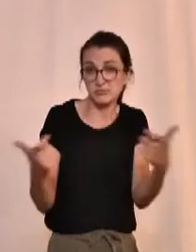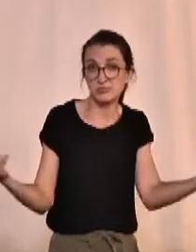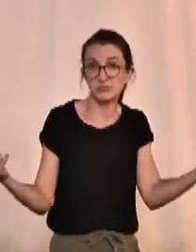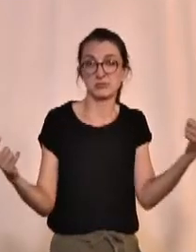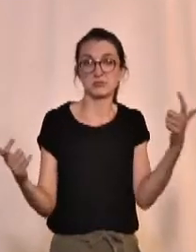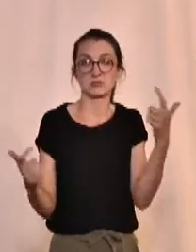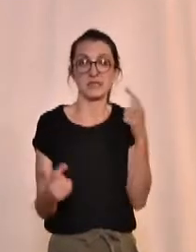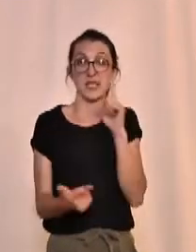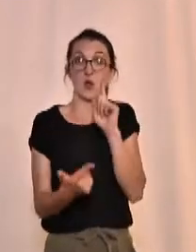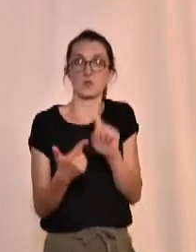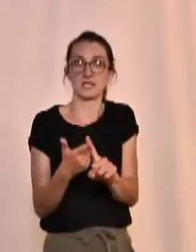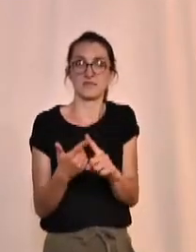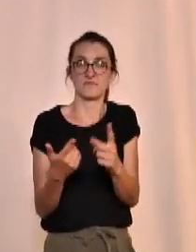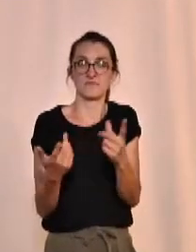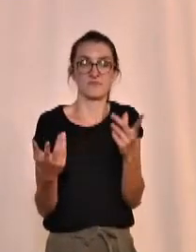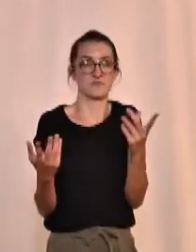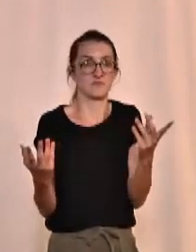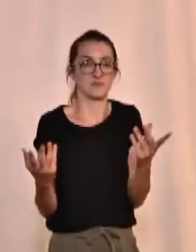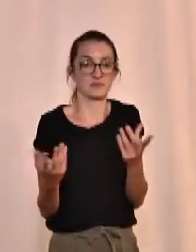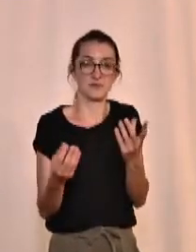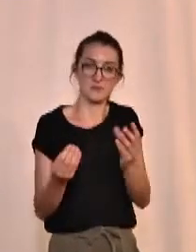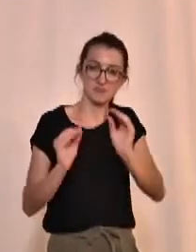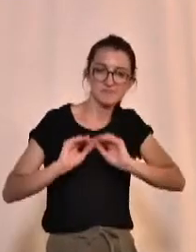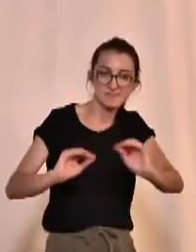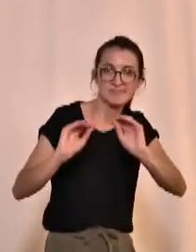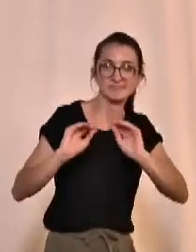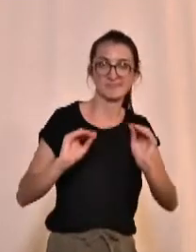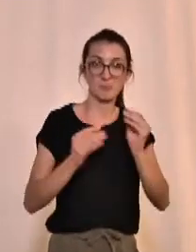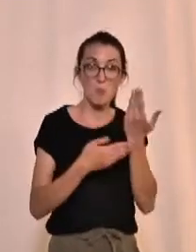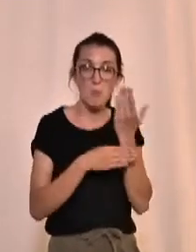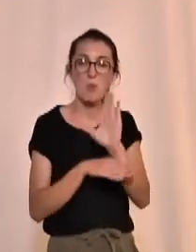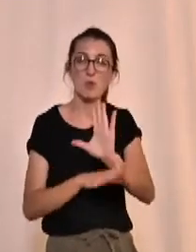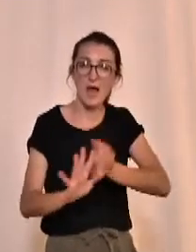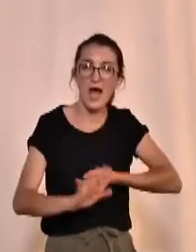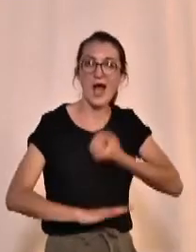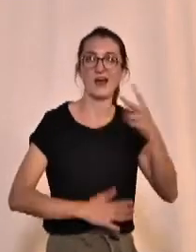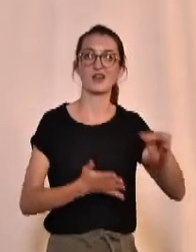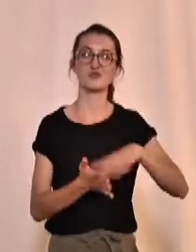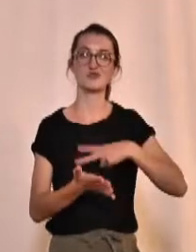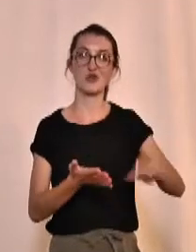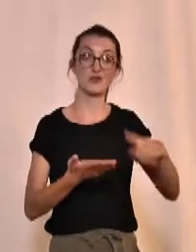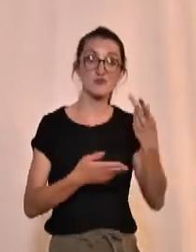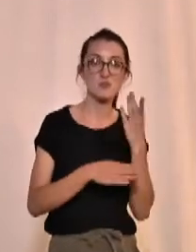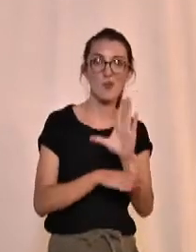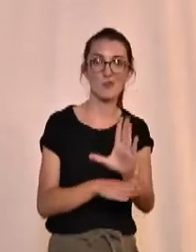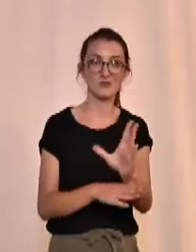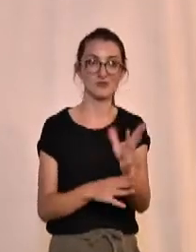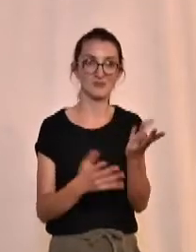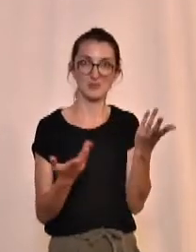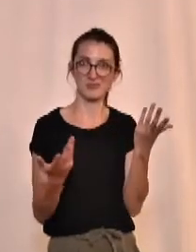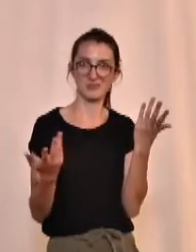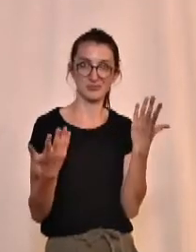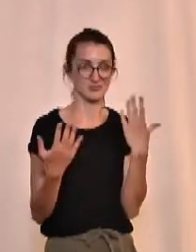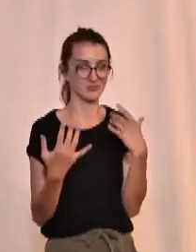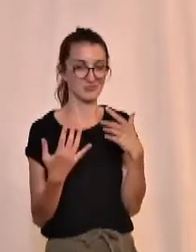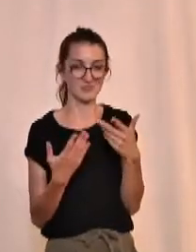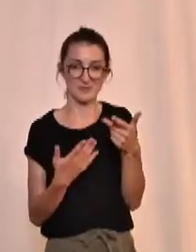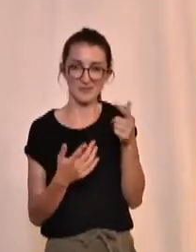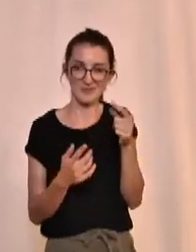venir partager notre art qui est la danse avant tout avoir un vrai